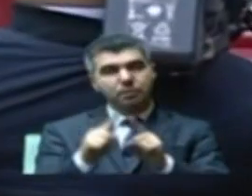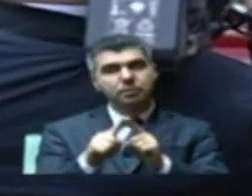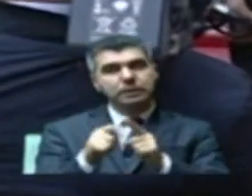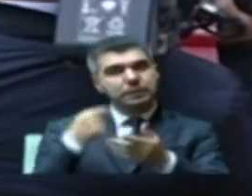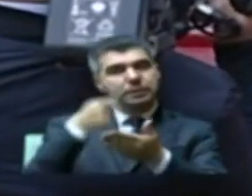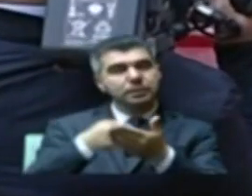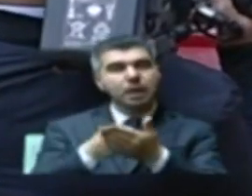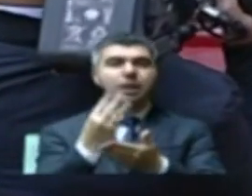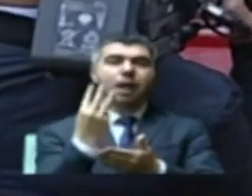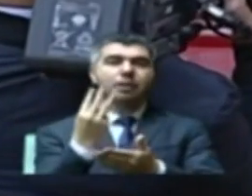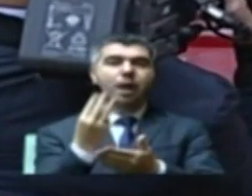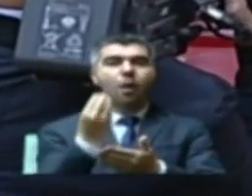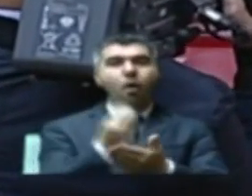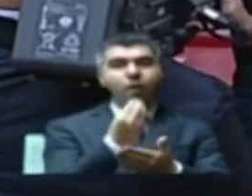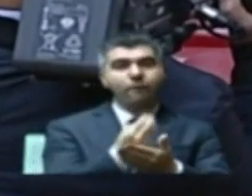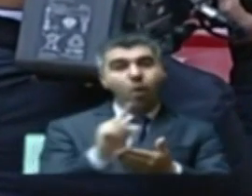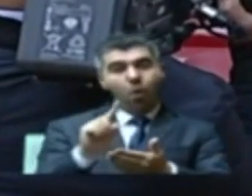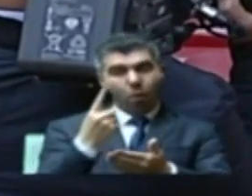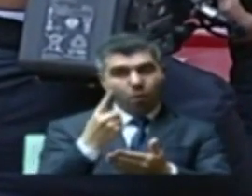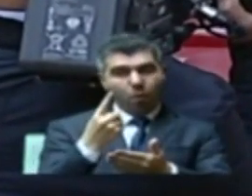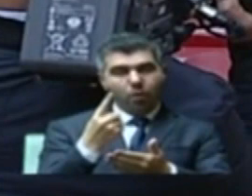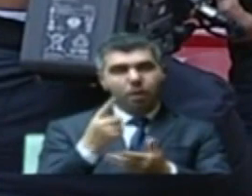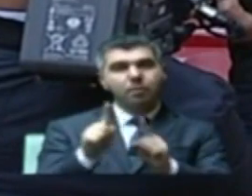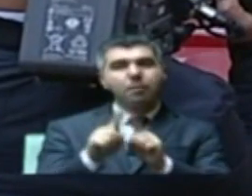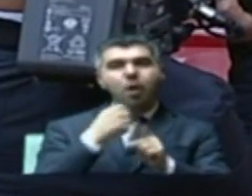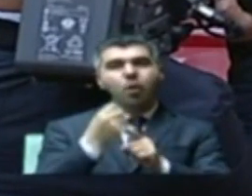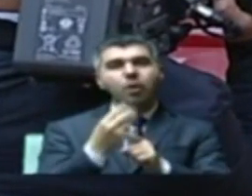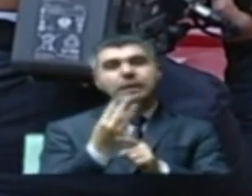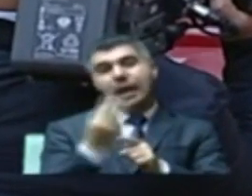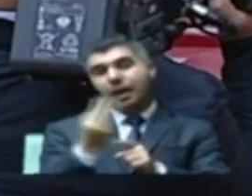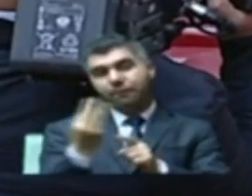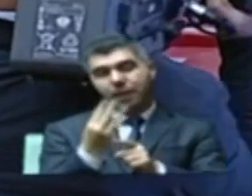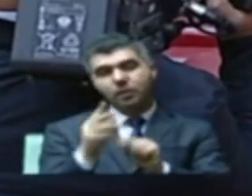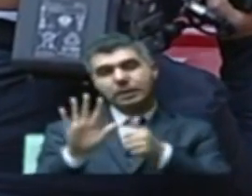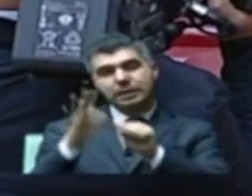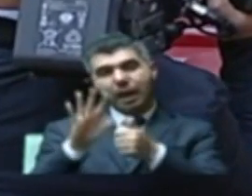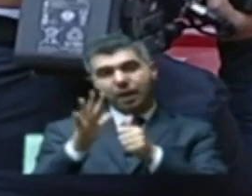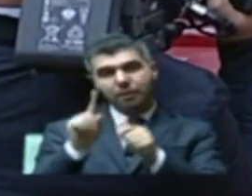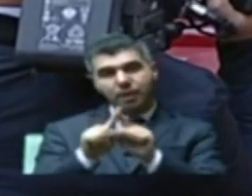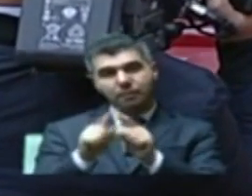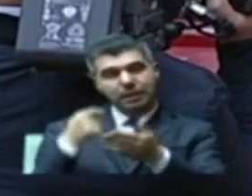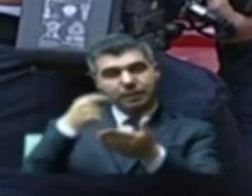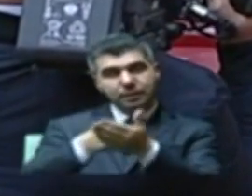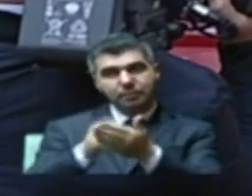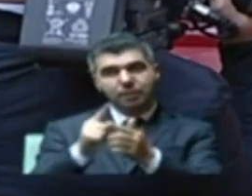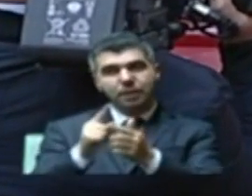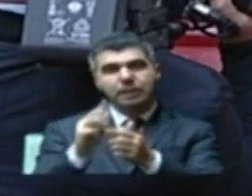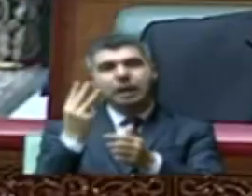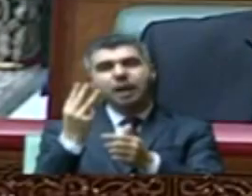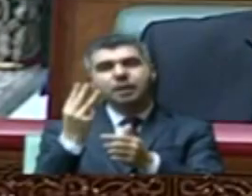الأولاد 3 الأوائل، و 36 درهم على كل ولد من الأولاد